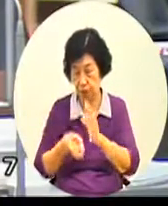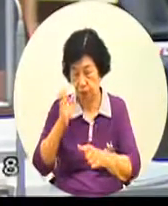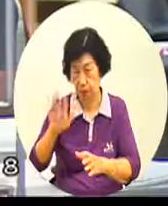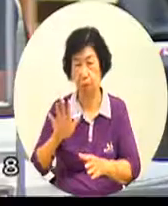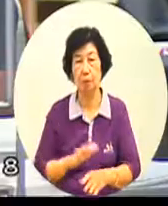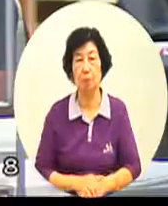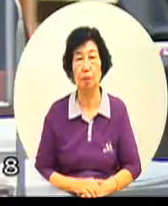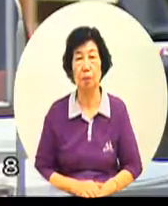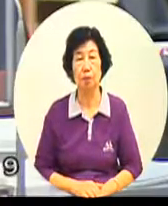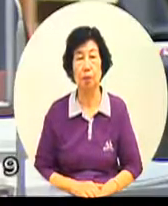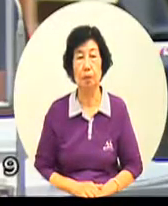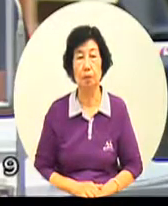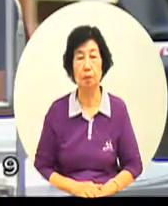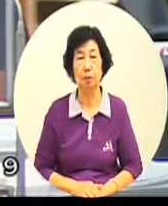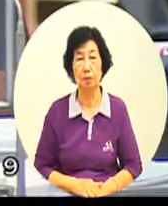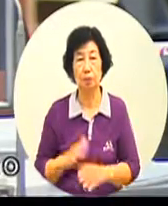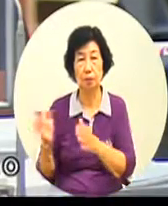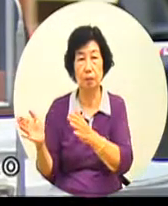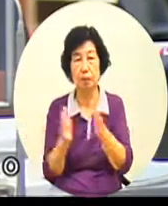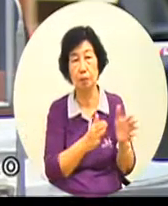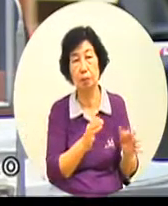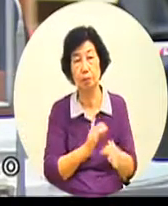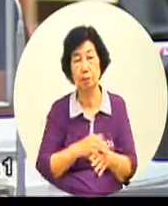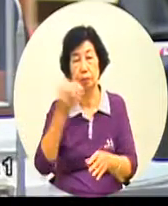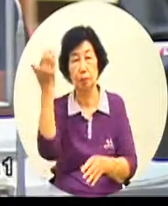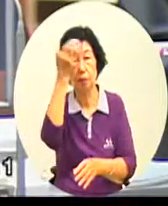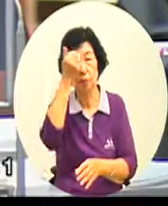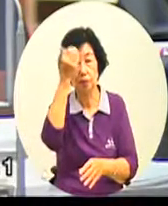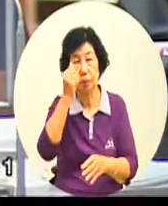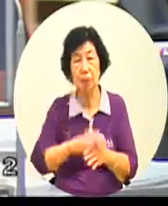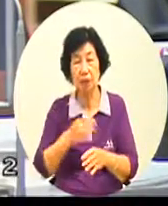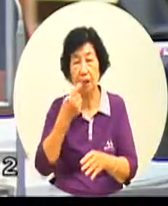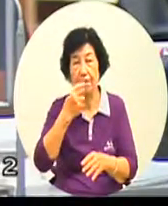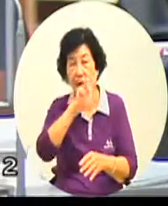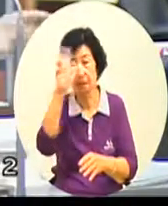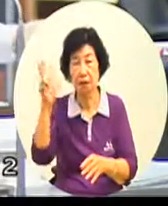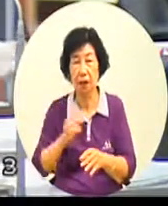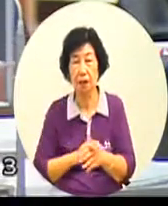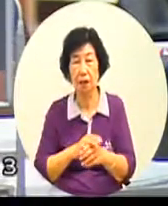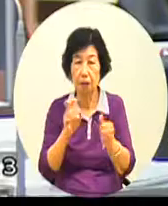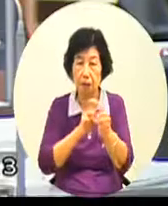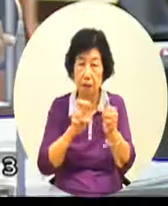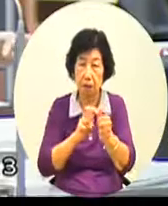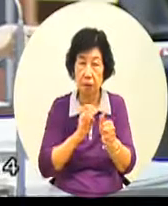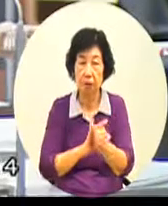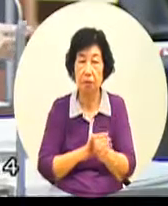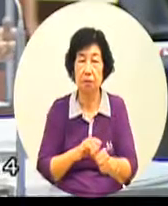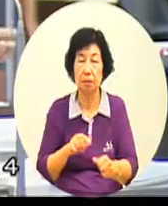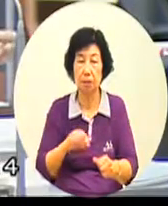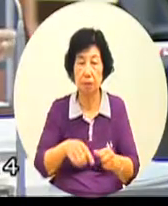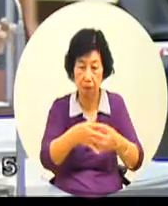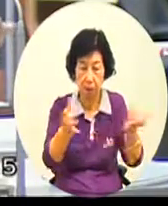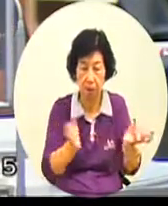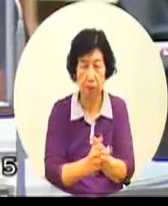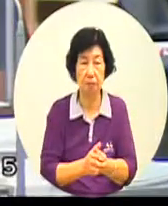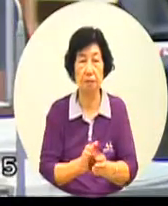长。 好，谢谢议员。 啊，另外就是老人日托的日间托护的这个部分哦。大部分都是